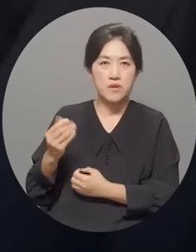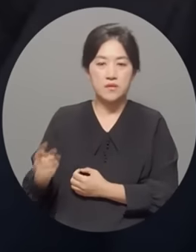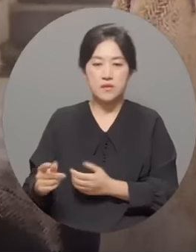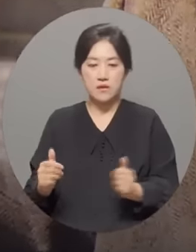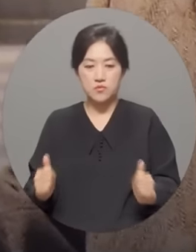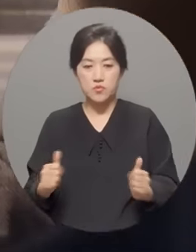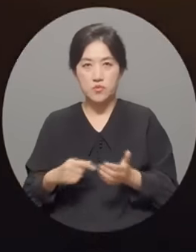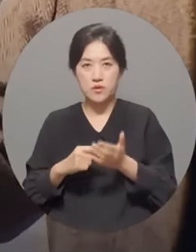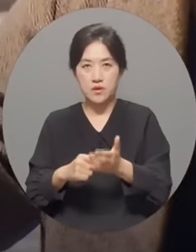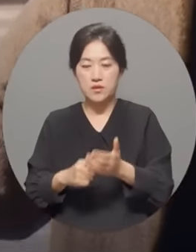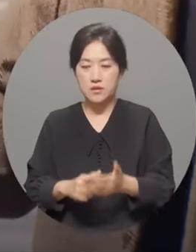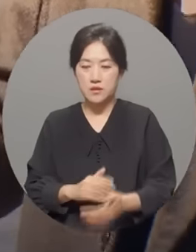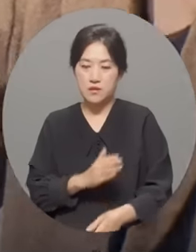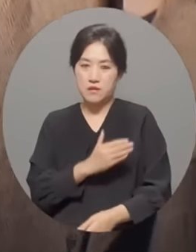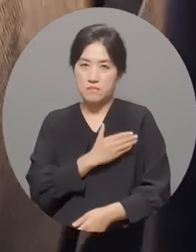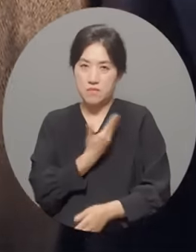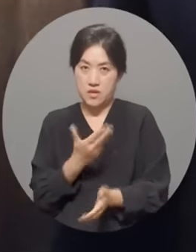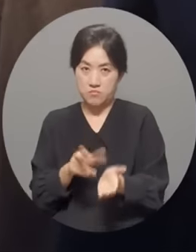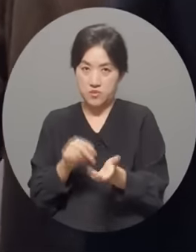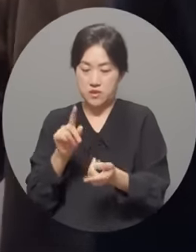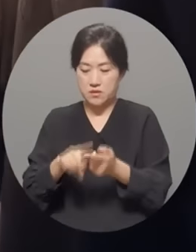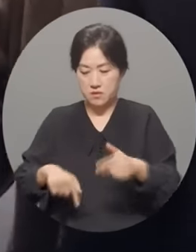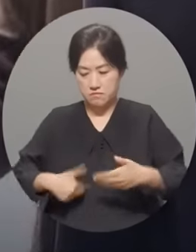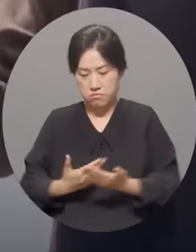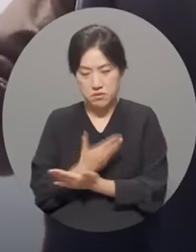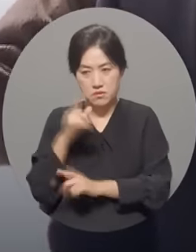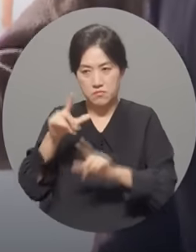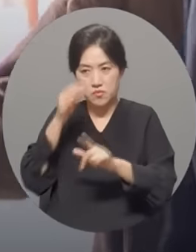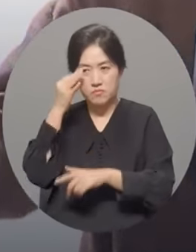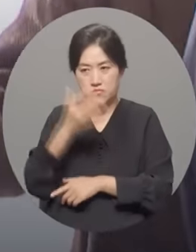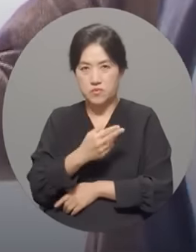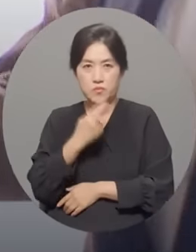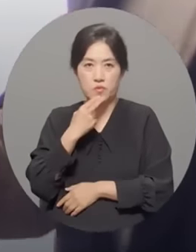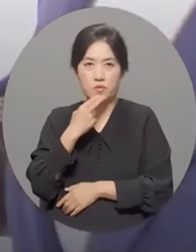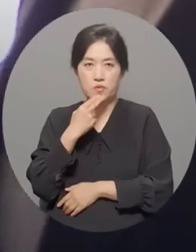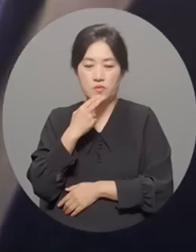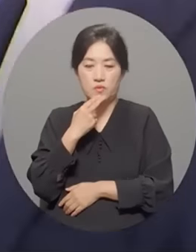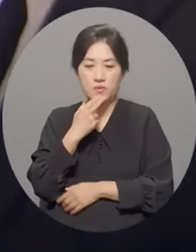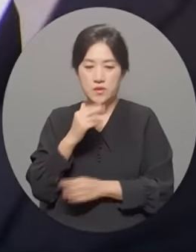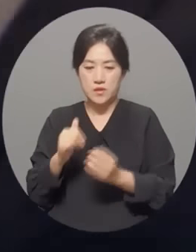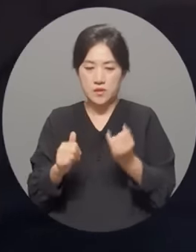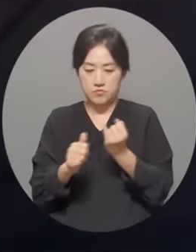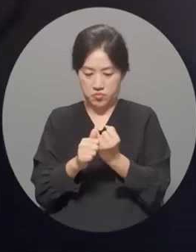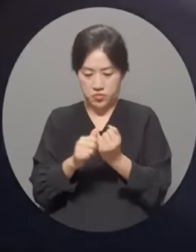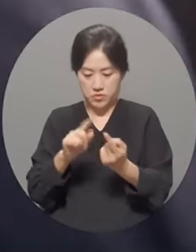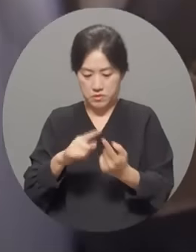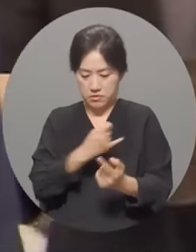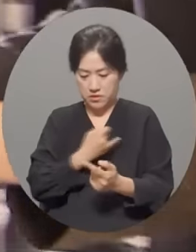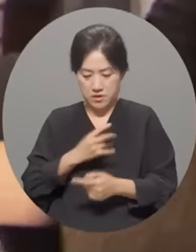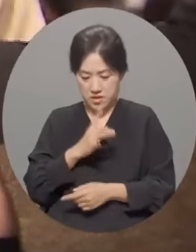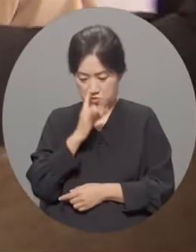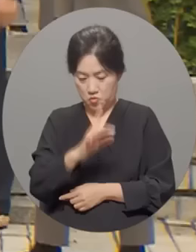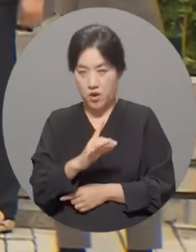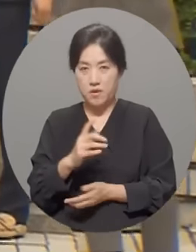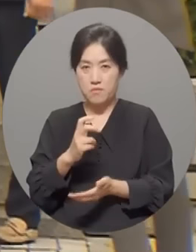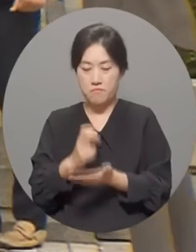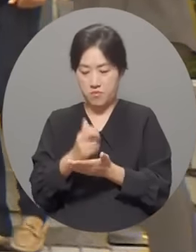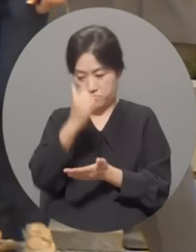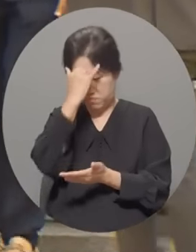과정에서 부정행위에 대해 진심으로 반성하는 모습을 보이지 않고 일부일처제를 전혀 존중하지 않았다고